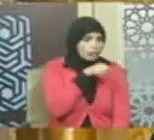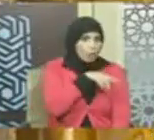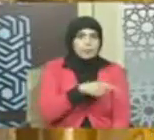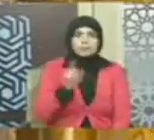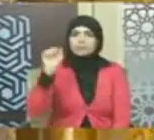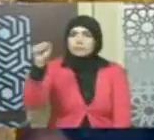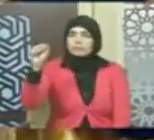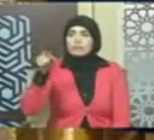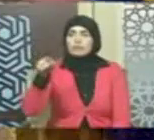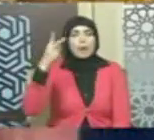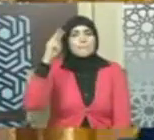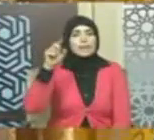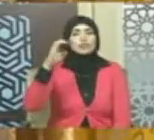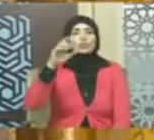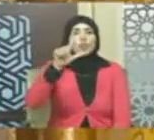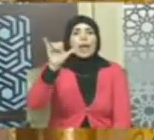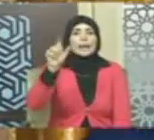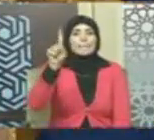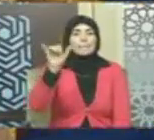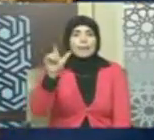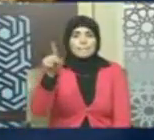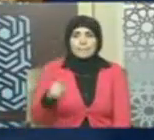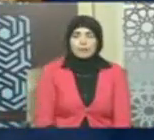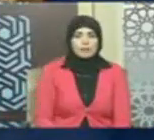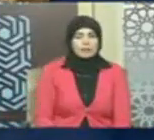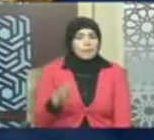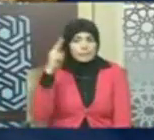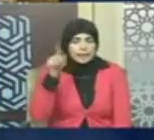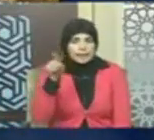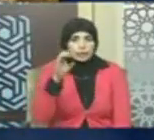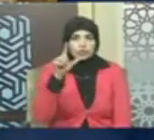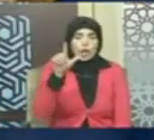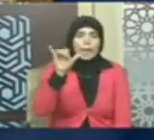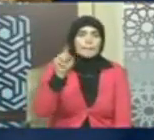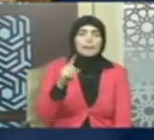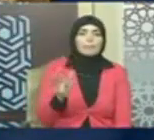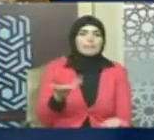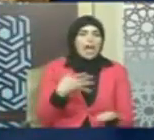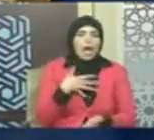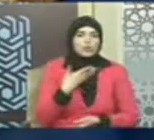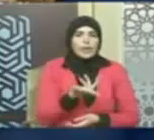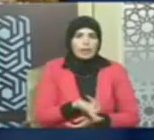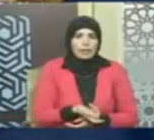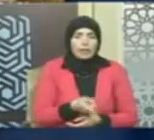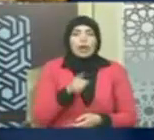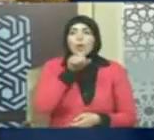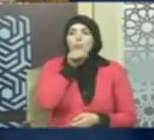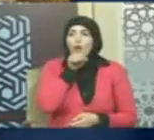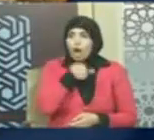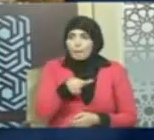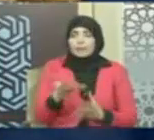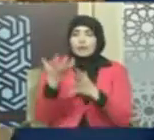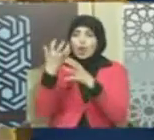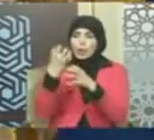جليبيب. قالوا: ما لنا ولجليبيب. فخرج الرجل: ماذا يا جليبيب؟ قال: رسول الله